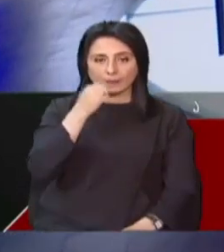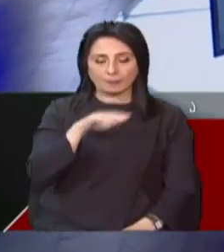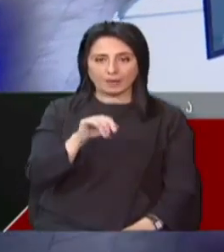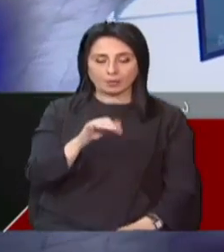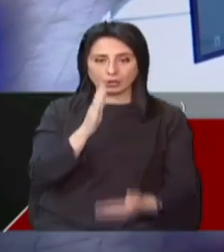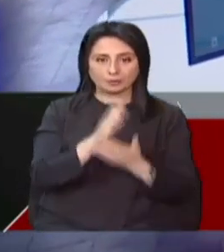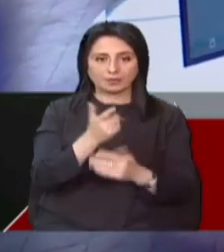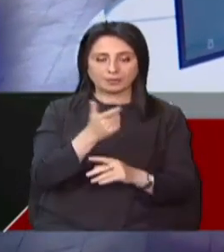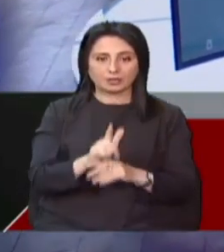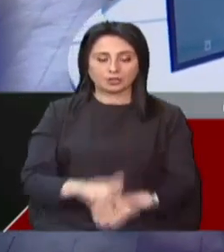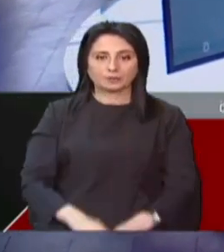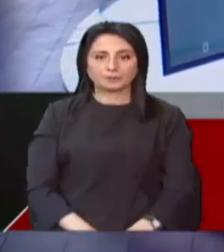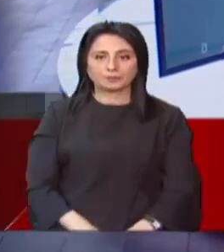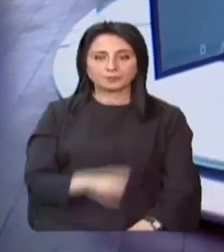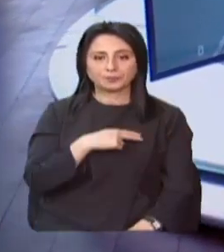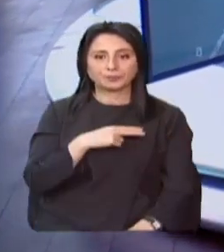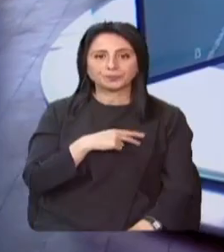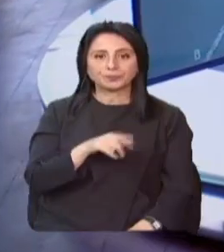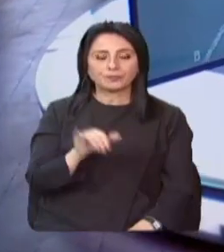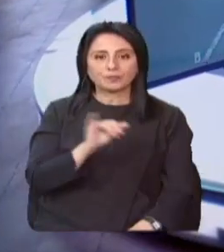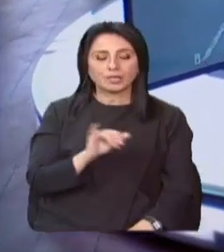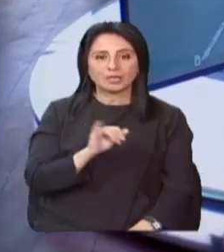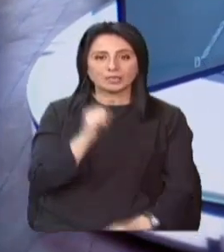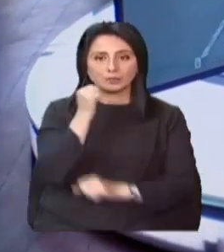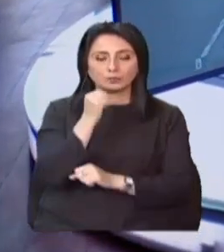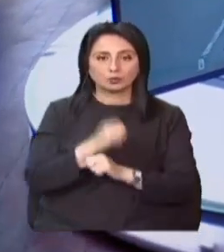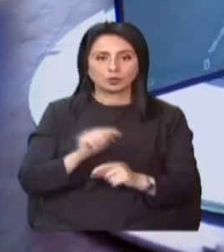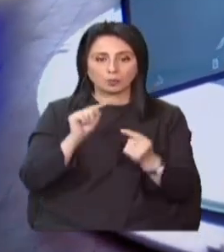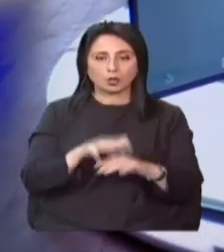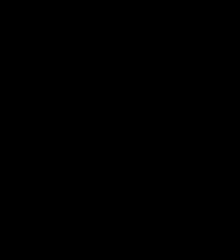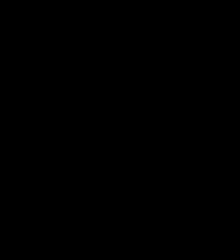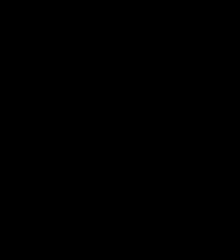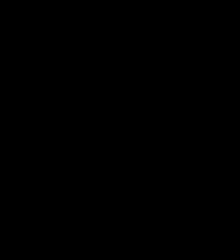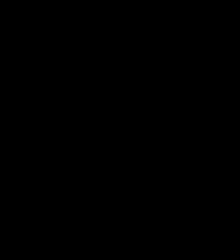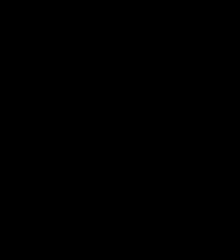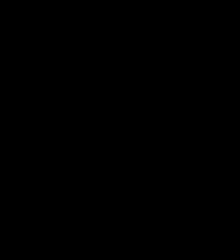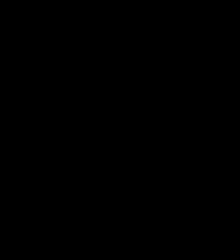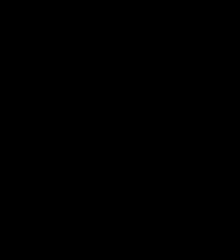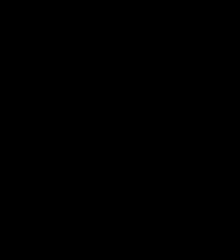ტაბეშაძე, საუბრობდა პირდაპირ ეთერში პარლამენტიდან, სადაც მაღაროელთა პროტესტი გრძელდება.